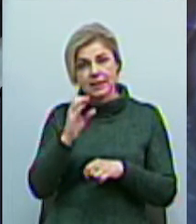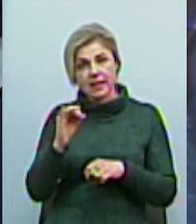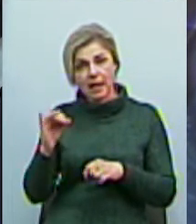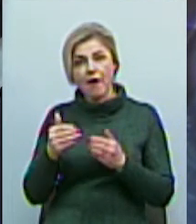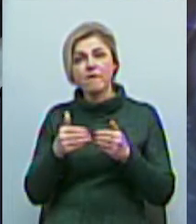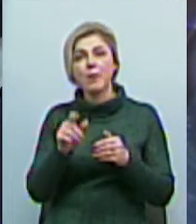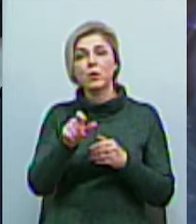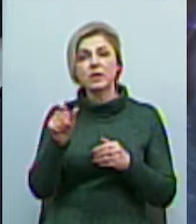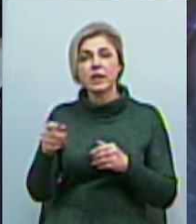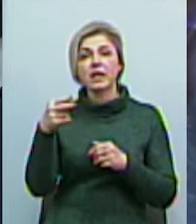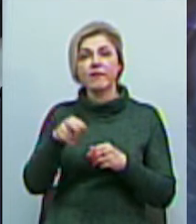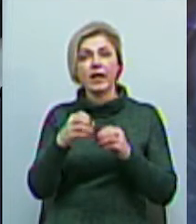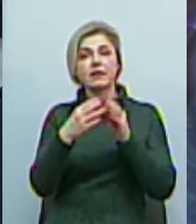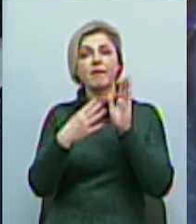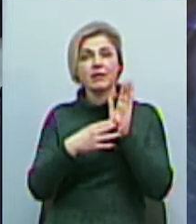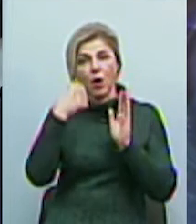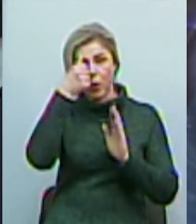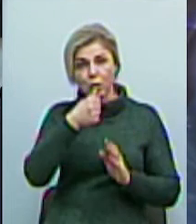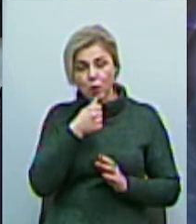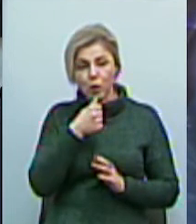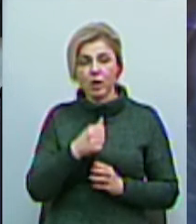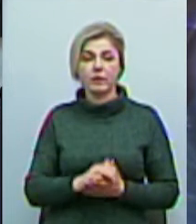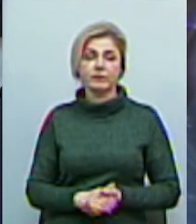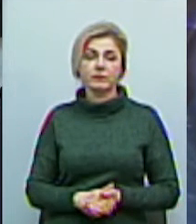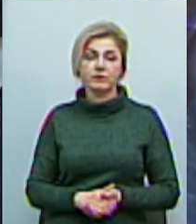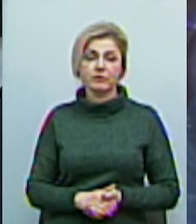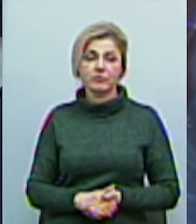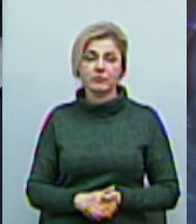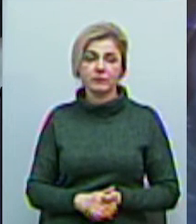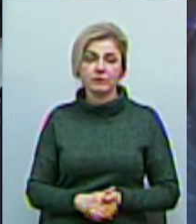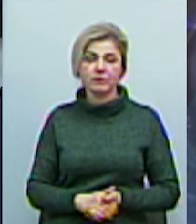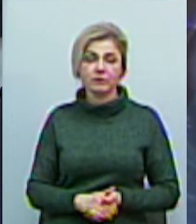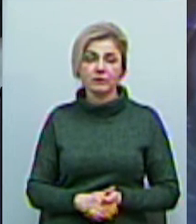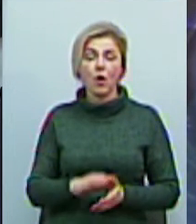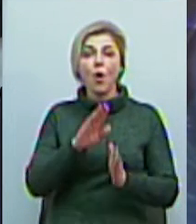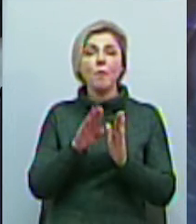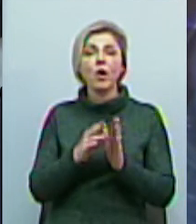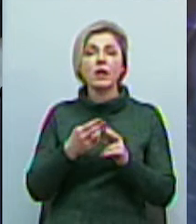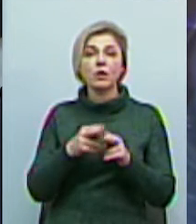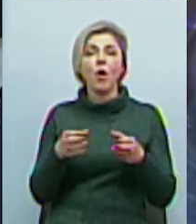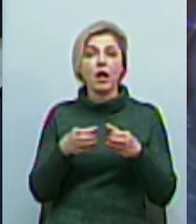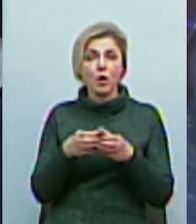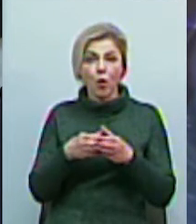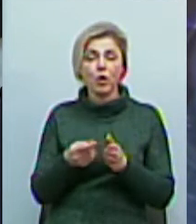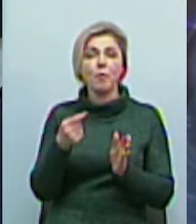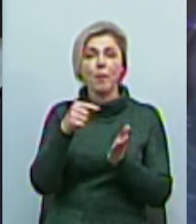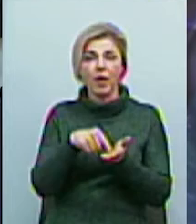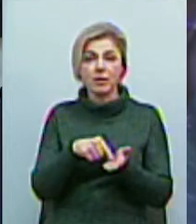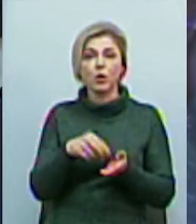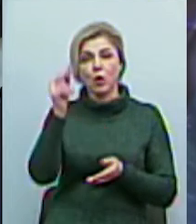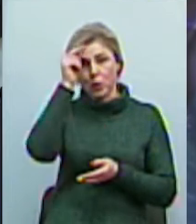випускників 2019 року. І під цю категорію також підлягають